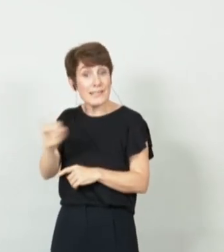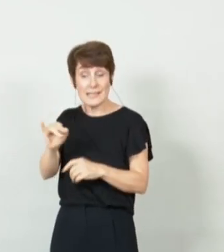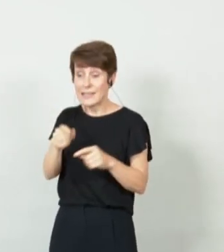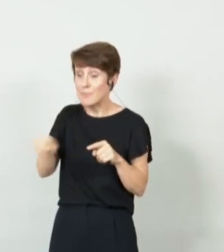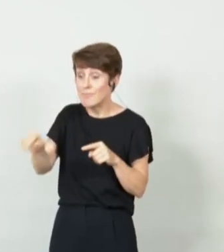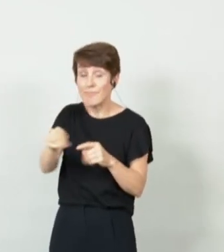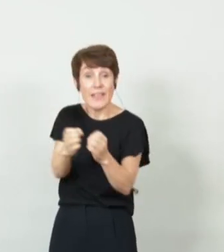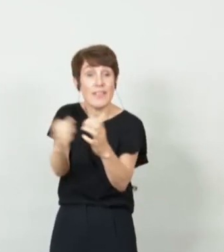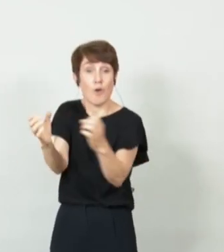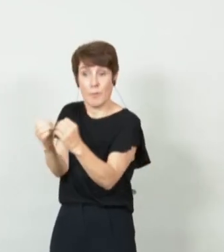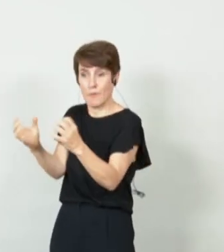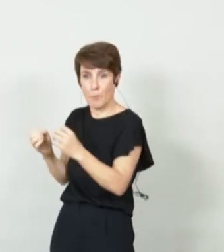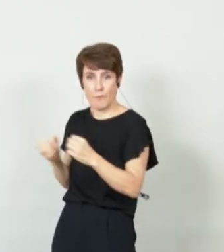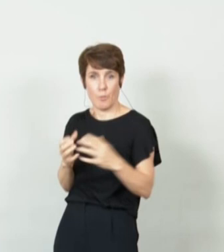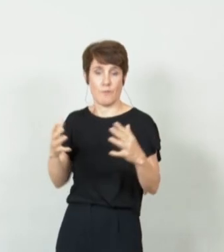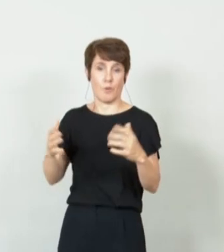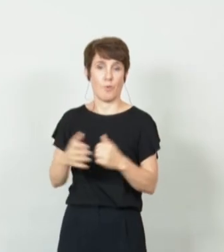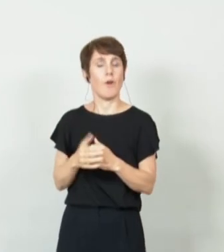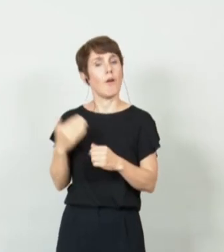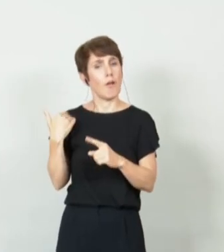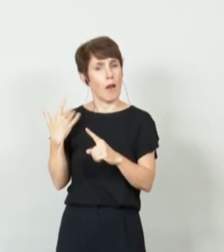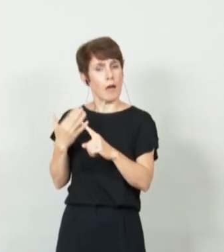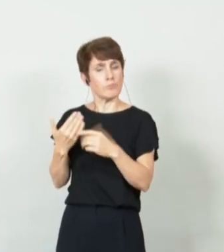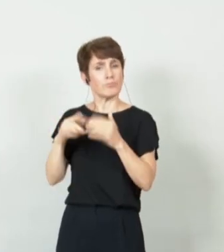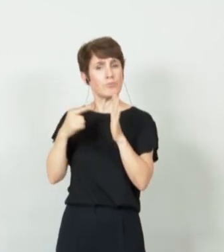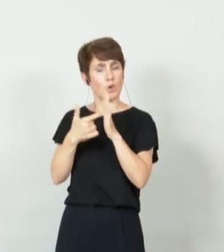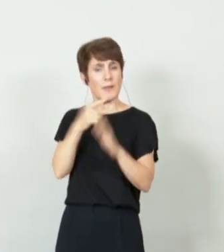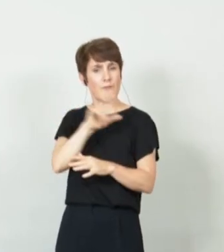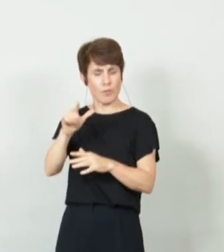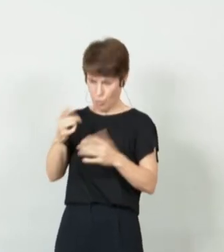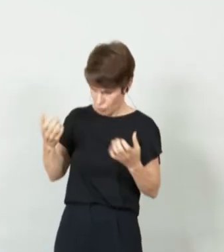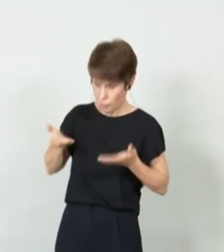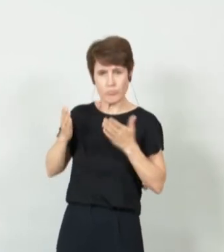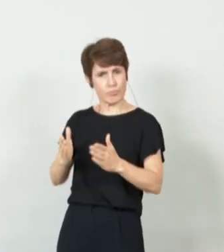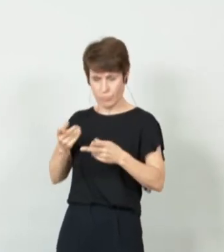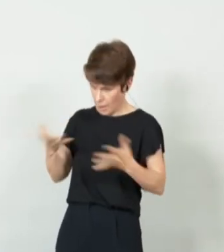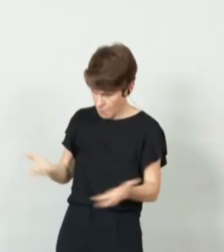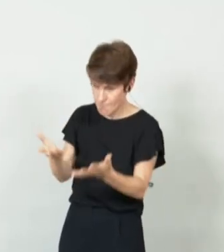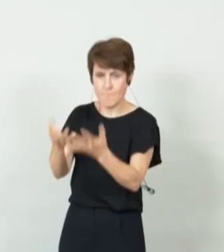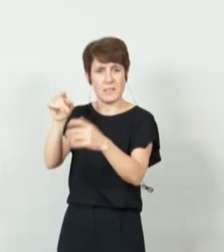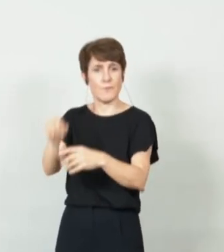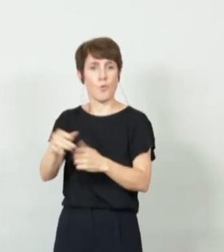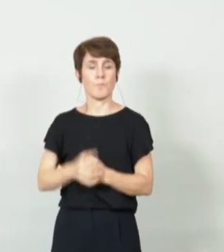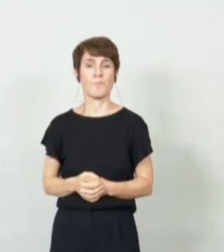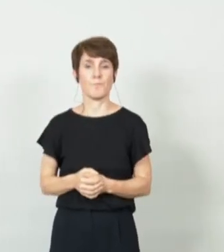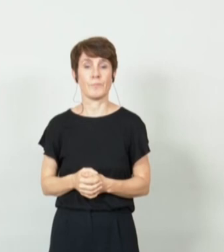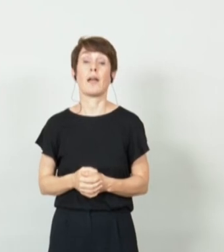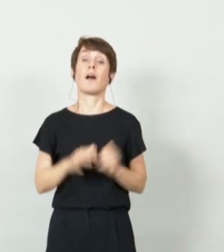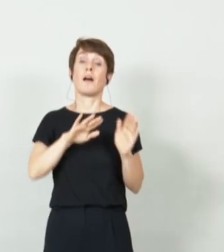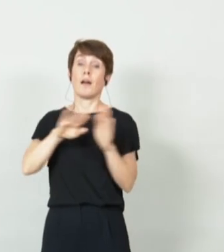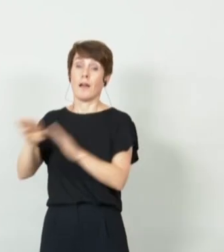ont été reposées en 2022 à l'inverse chaque union de quartier se dotent d'un objet d'une gouvernance